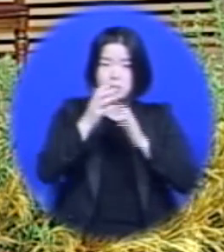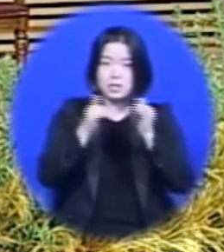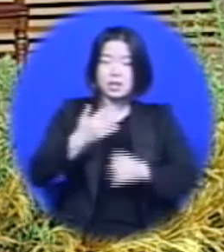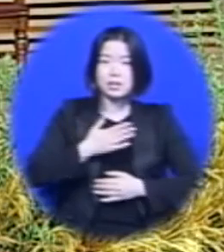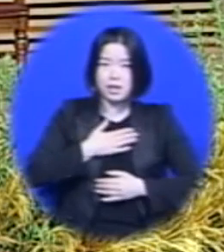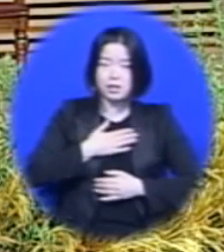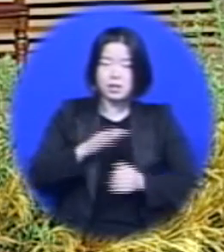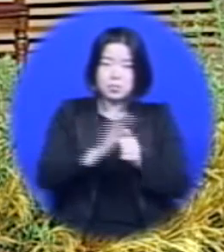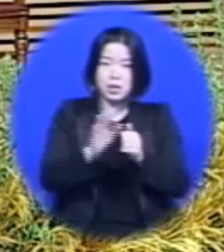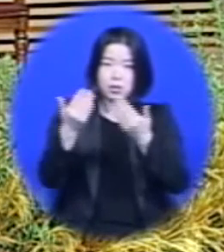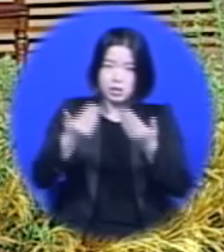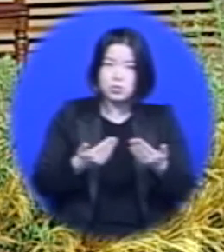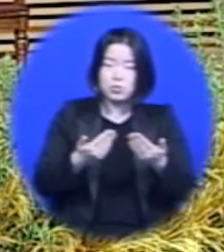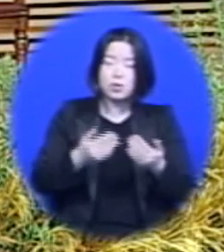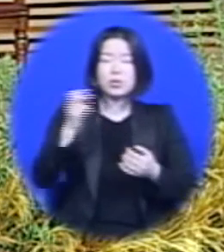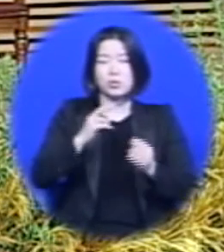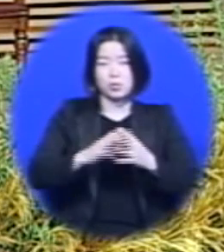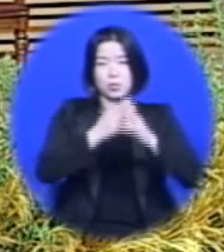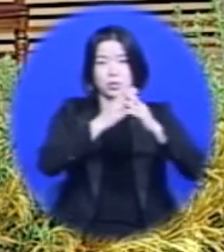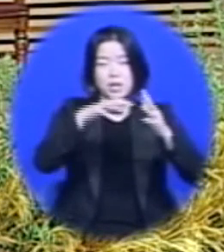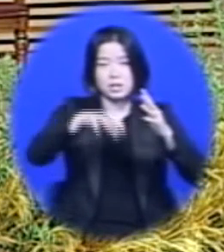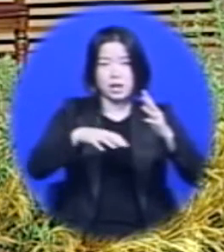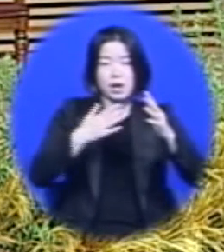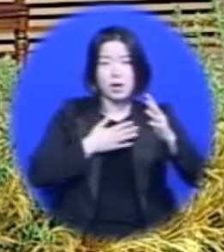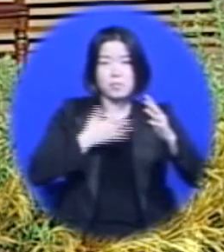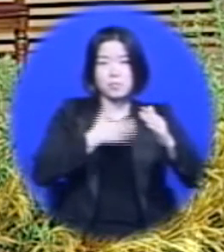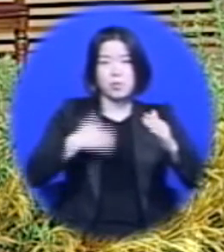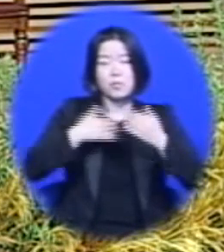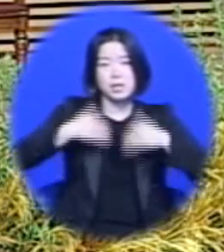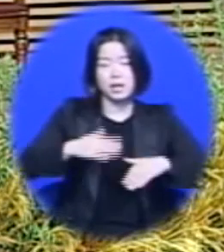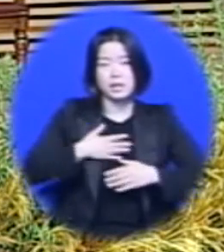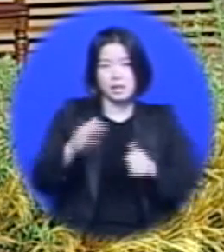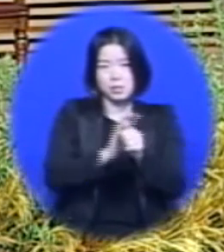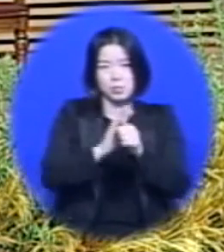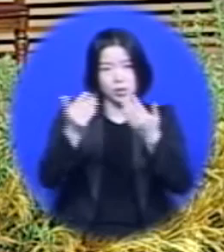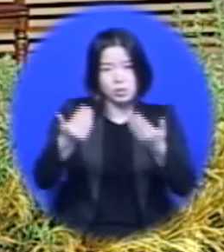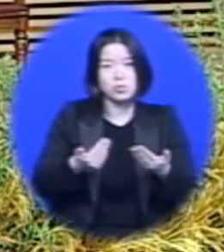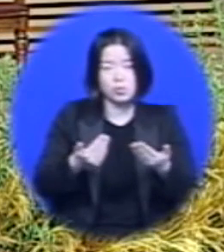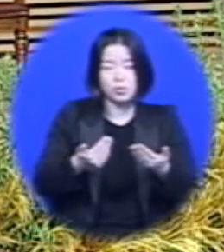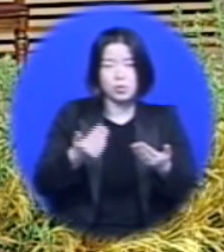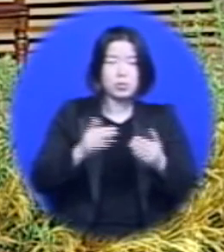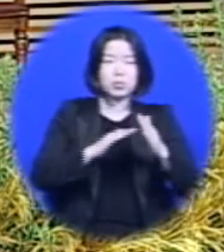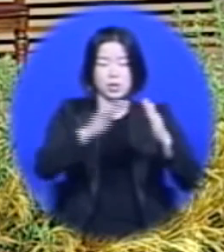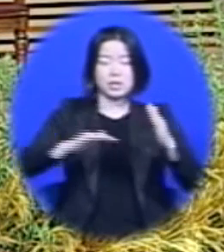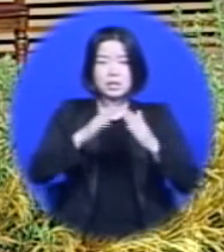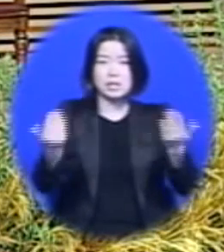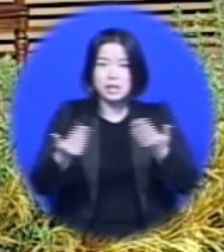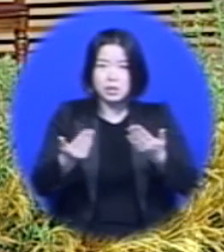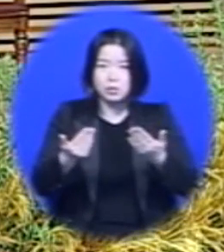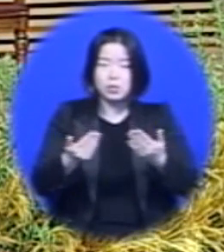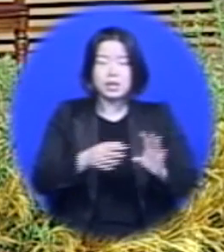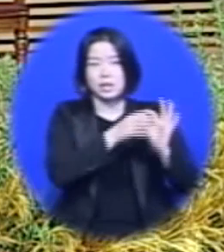많이 봐주고 공사판 십장들이 몸 약한 나를 많이 배려해주고 파출부 일자리도 나는